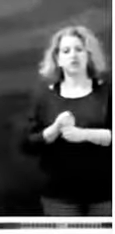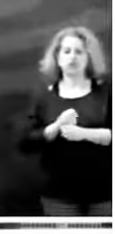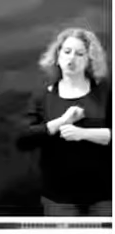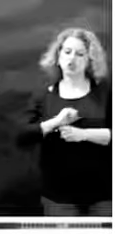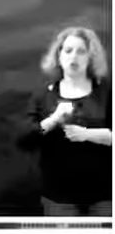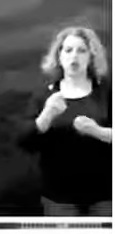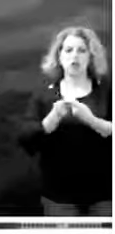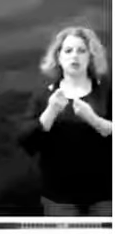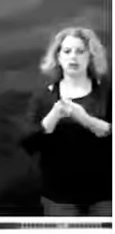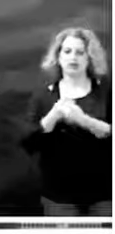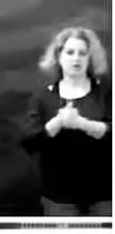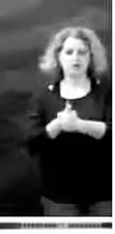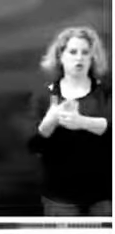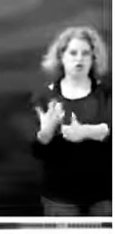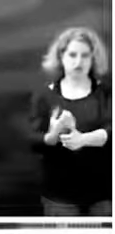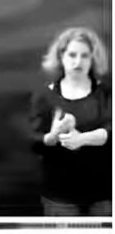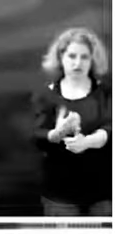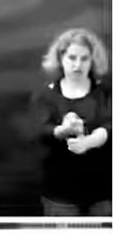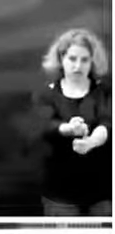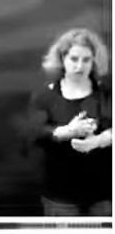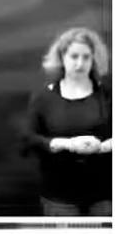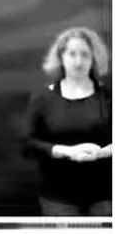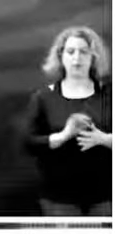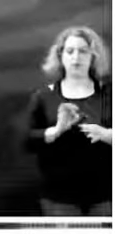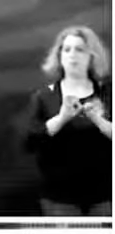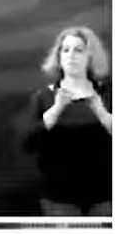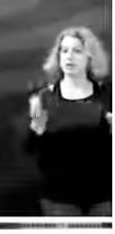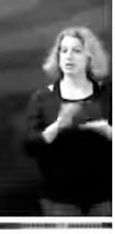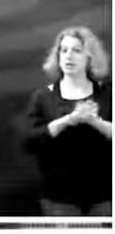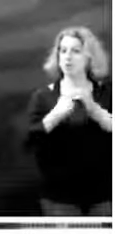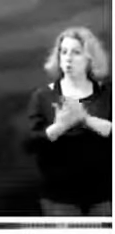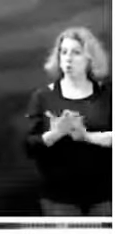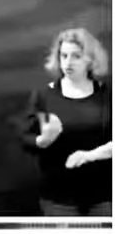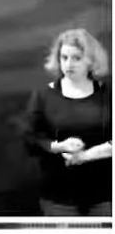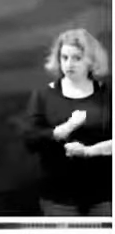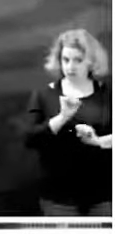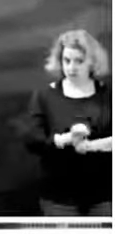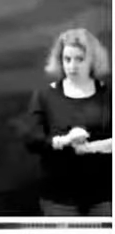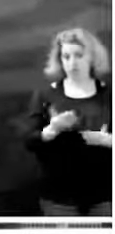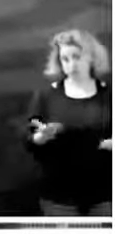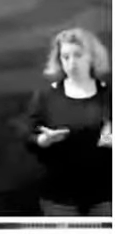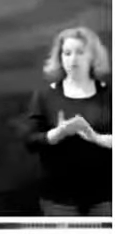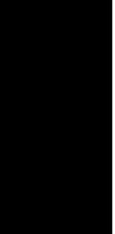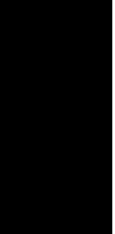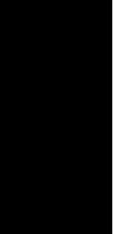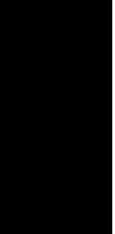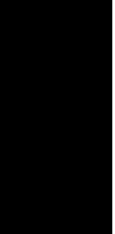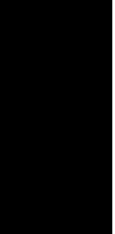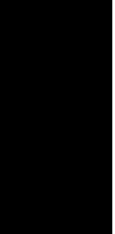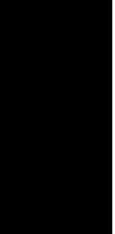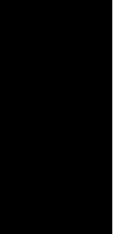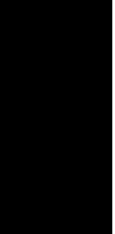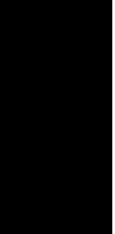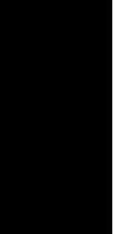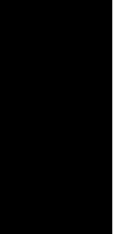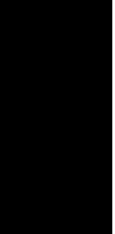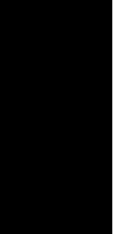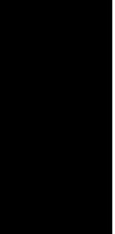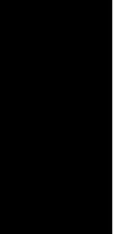von entsprechenden maßnahmen von den entsprechenden kontakten gibt damit wir schnell den red